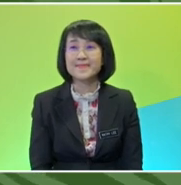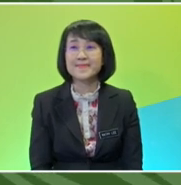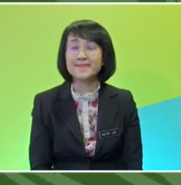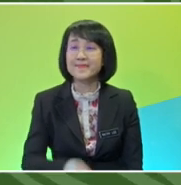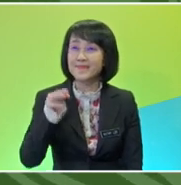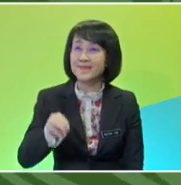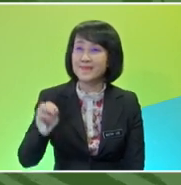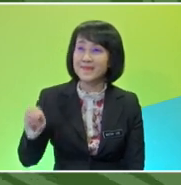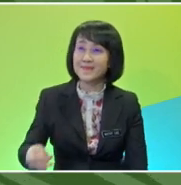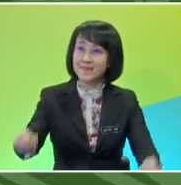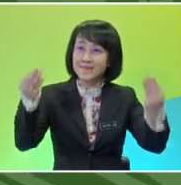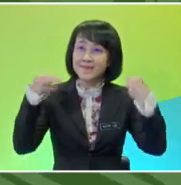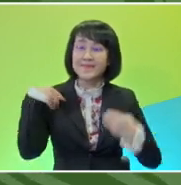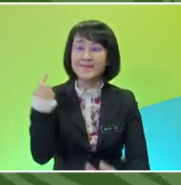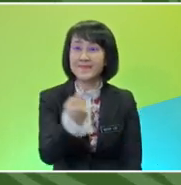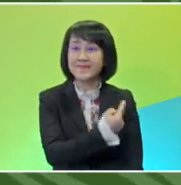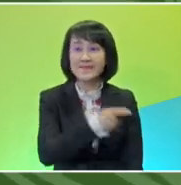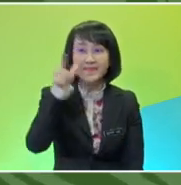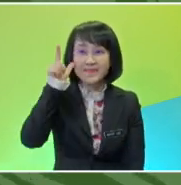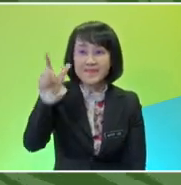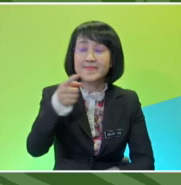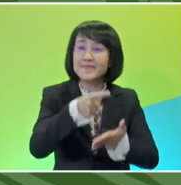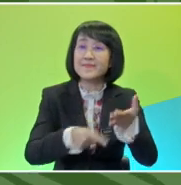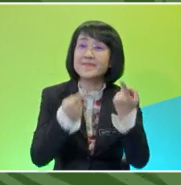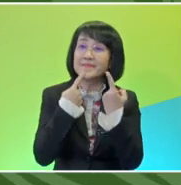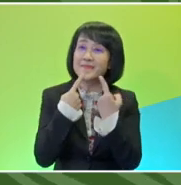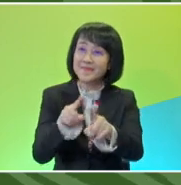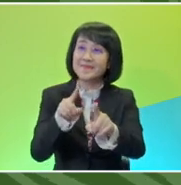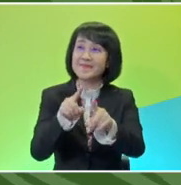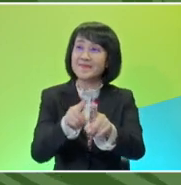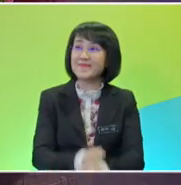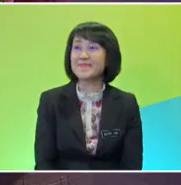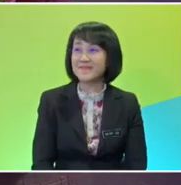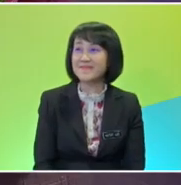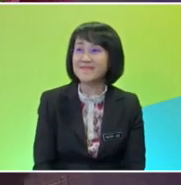Mari kita lihat Apa jawabannya oke